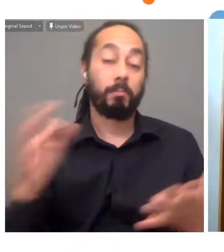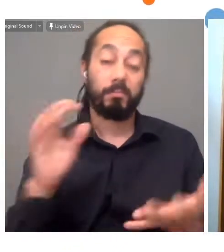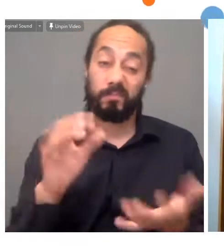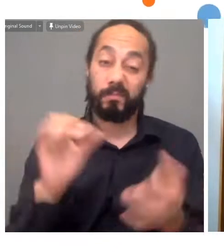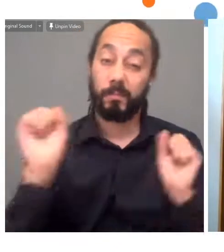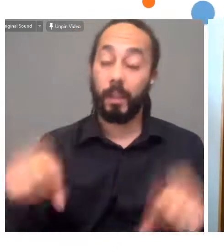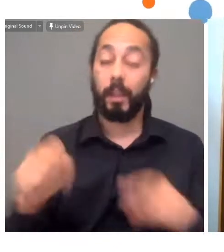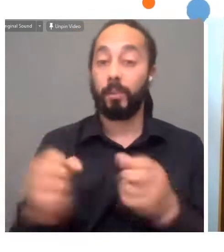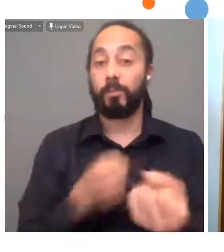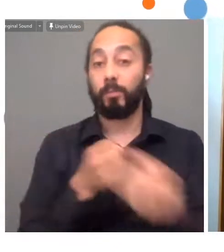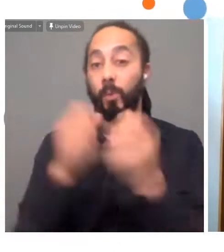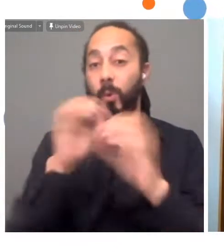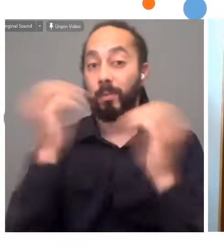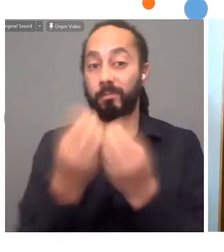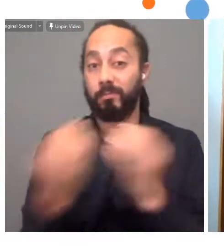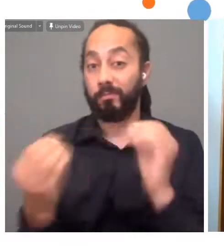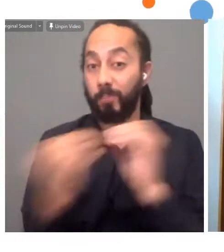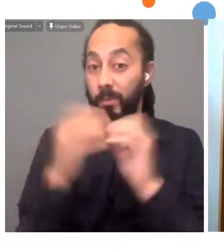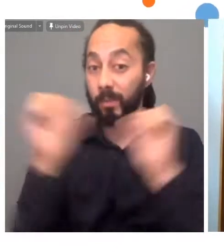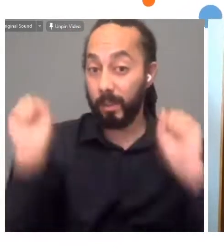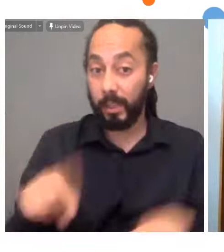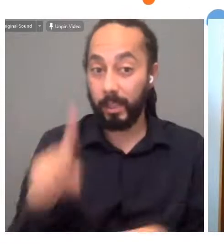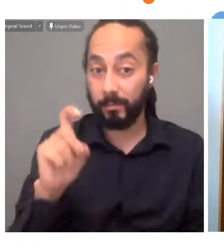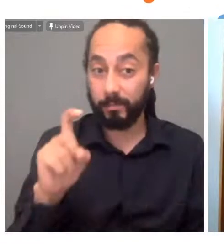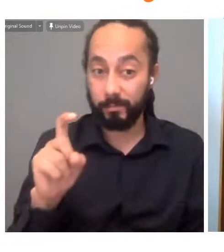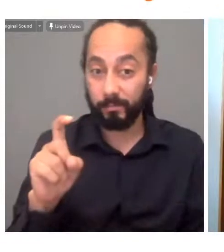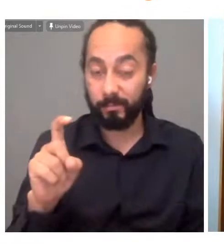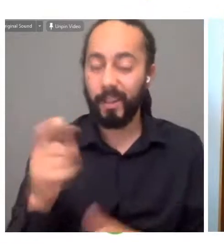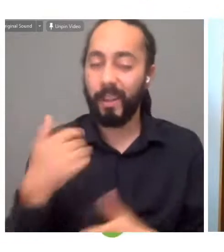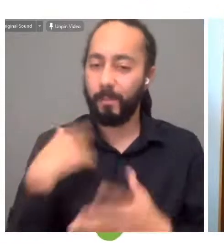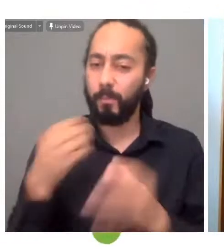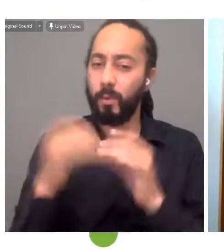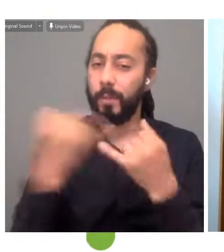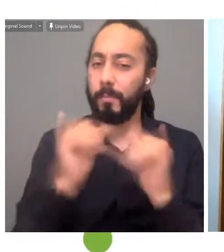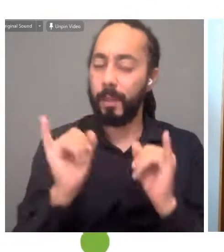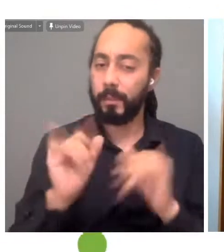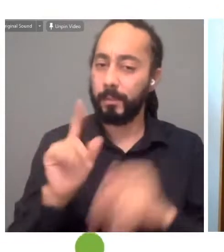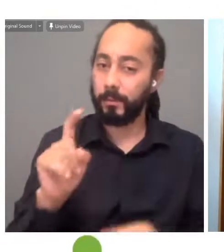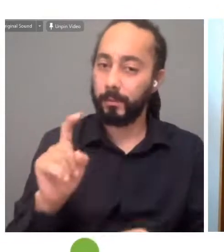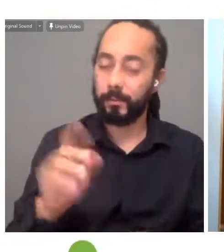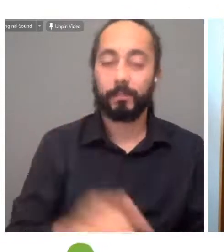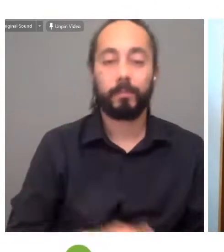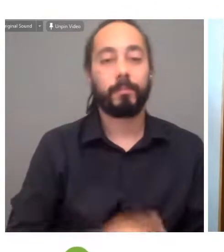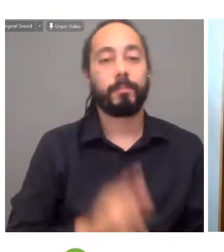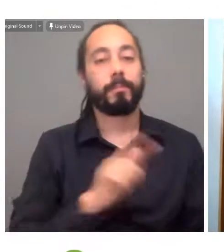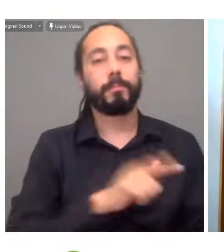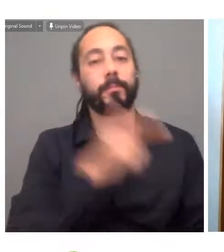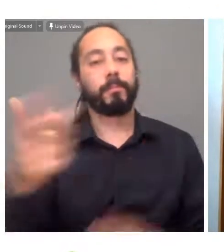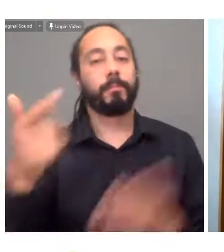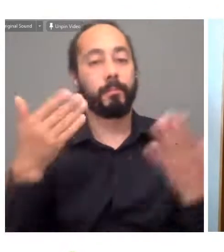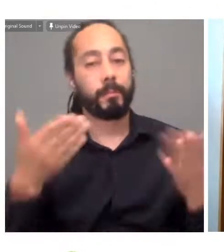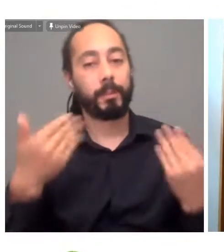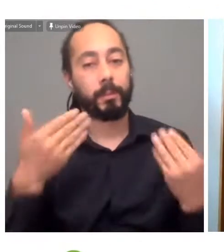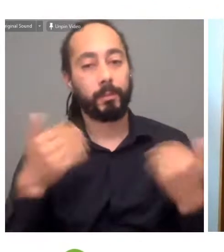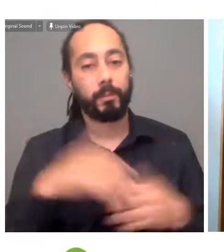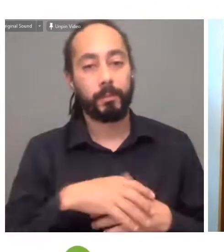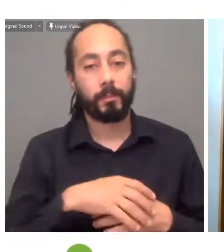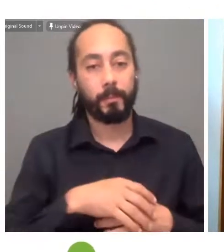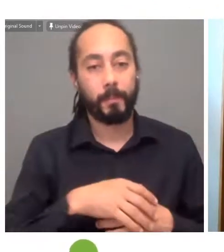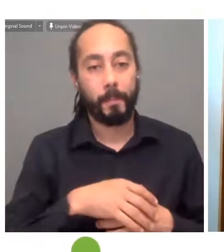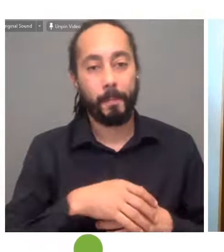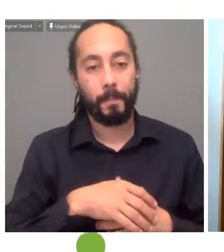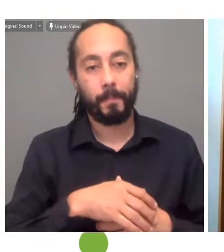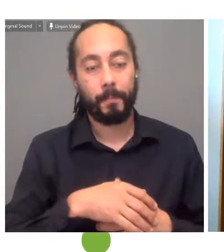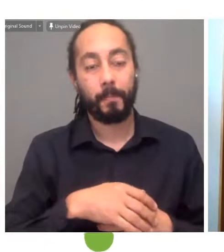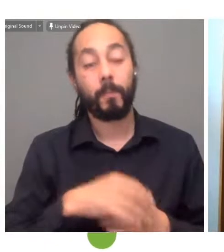eues avec le premier ministre, c'est clair pour nous que cette aide-là, c'est pas la fin de ce qu'on va faire pour le secteur des arts et de la